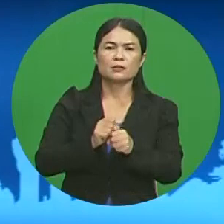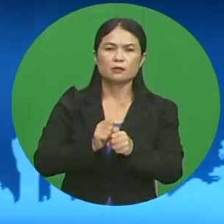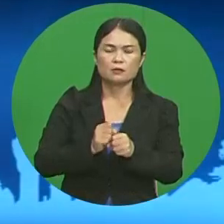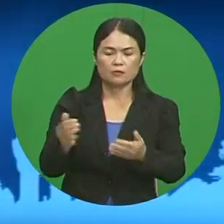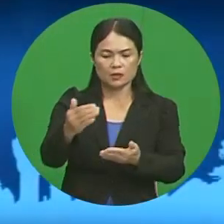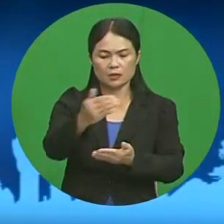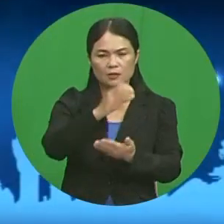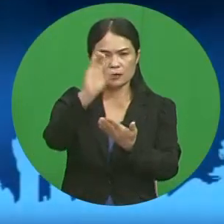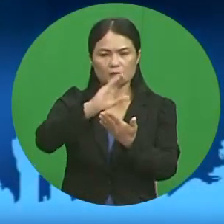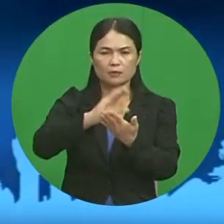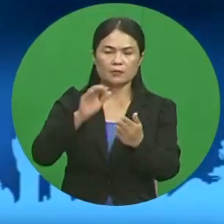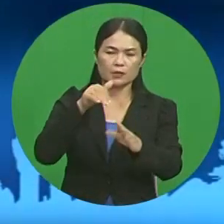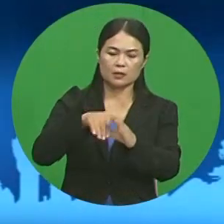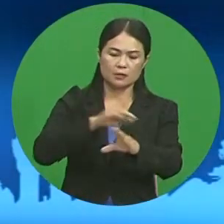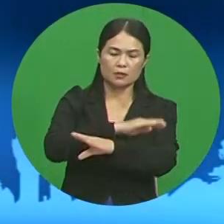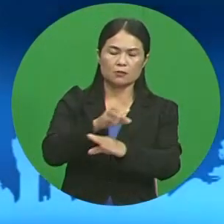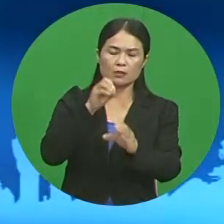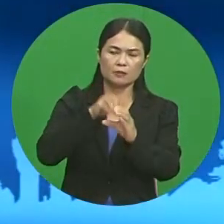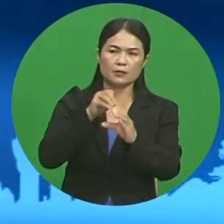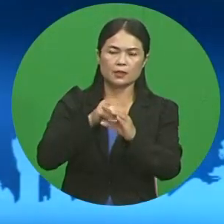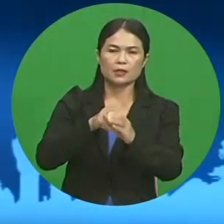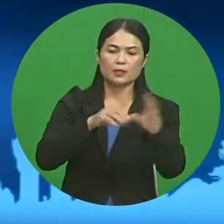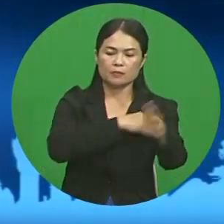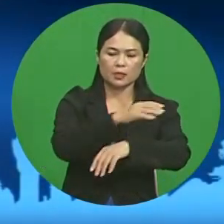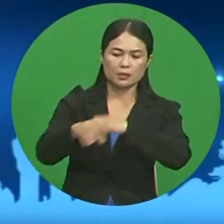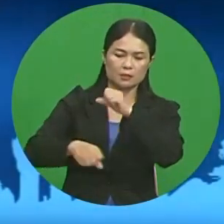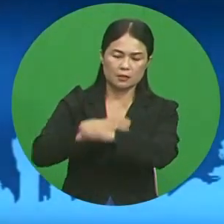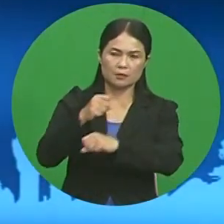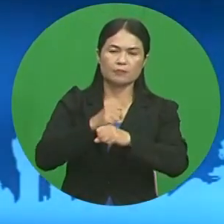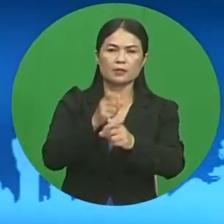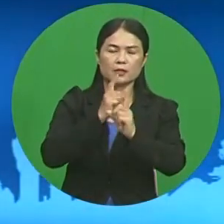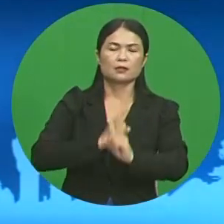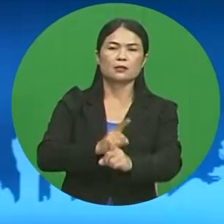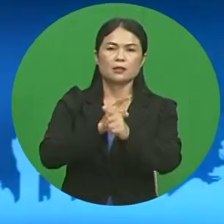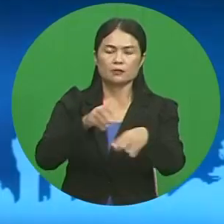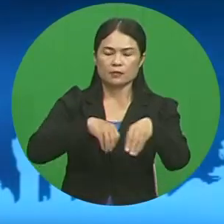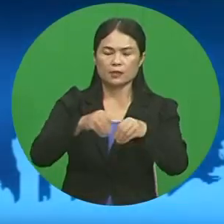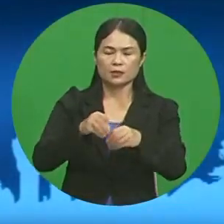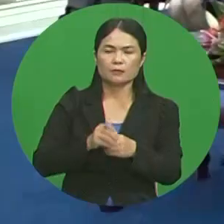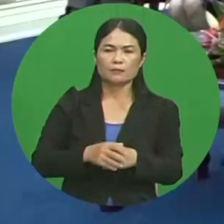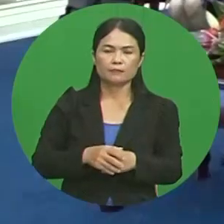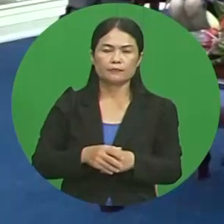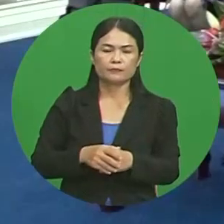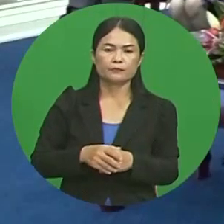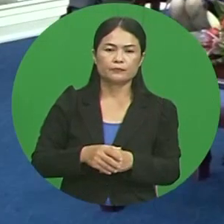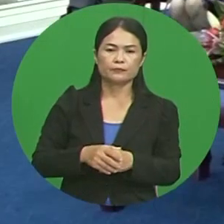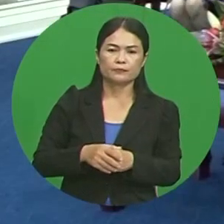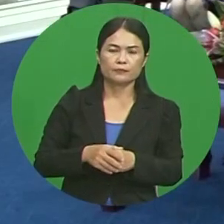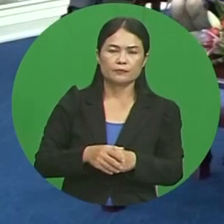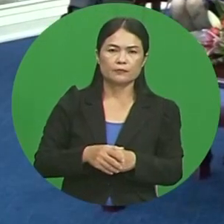ងគរមូលនិធិក្នុងស្រុកសម្រាប់វិនិយោគលើហេដ្ឋារចនាសម្ព័ន្ធតាមរយៈទីផ្សារមូលបត្រ